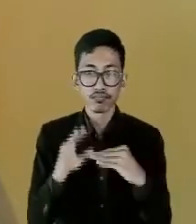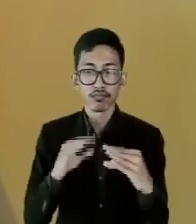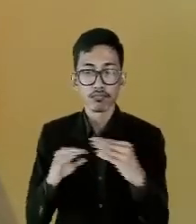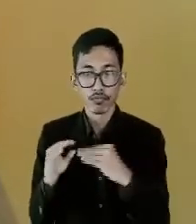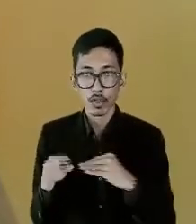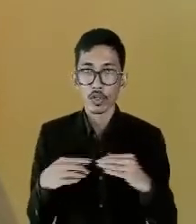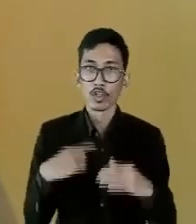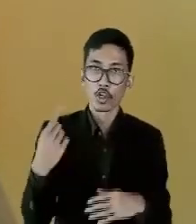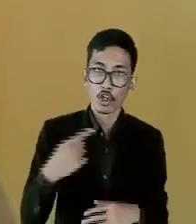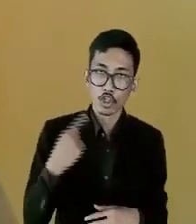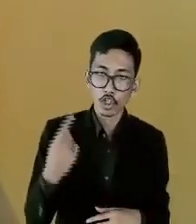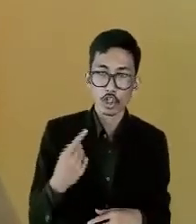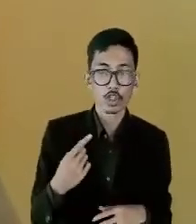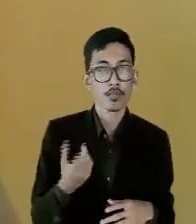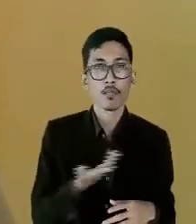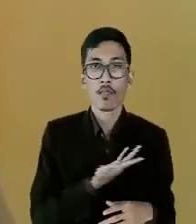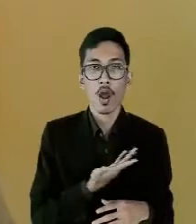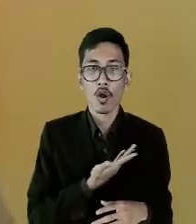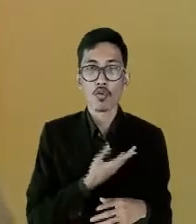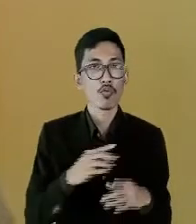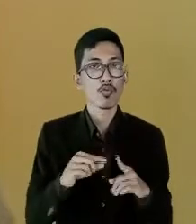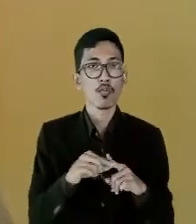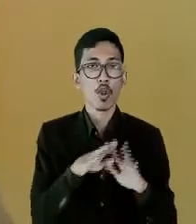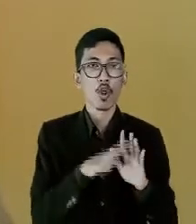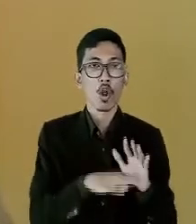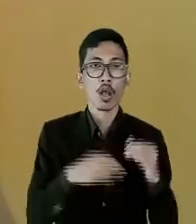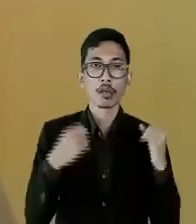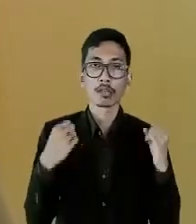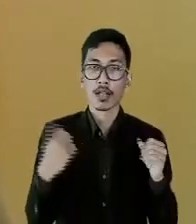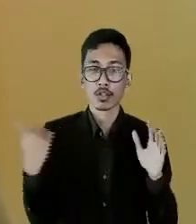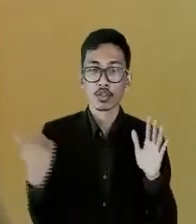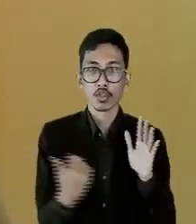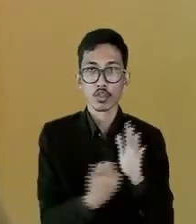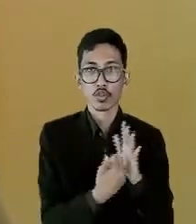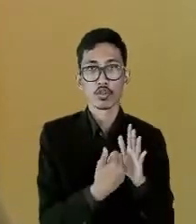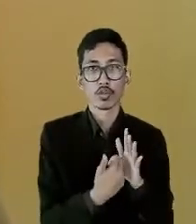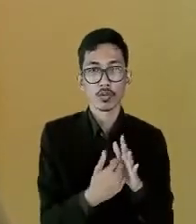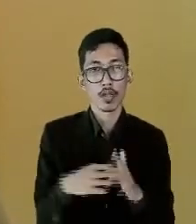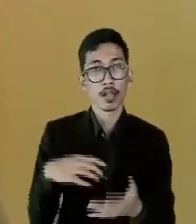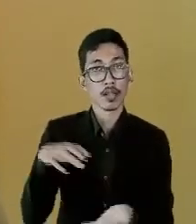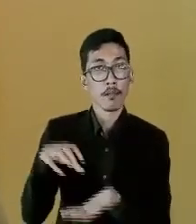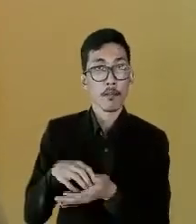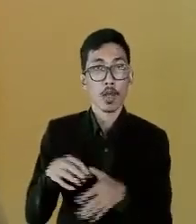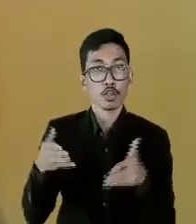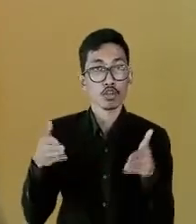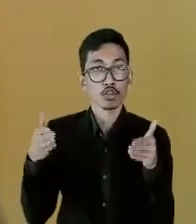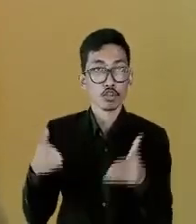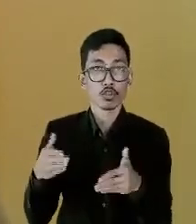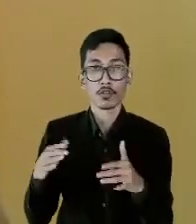selama PON 20 di Papua, khususnya di Timika.